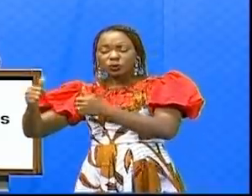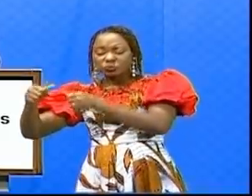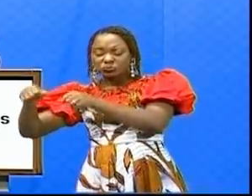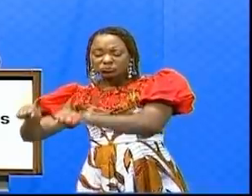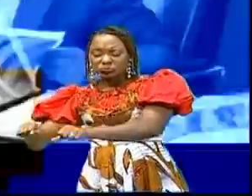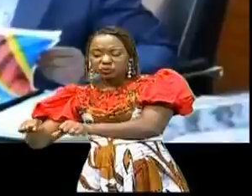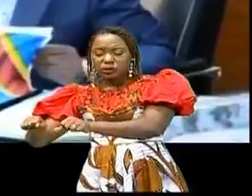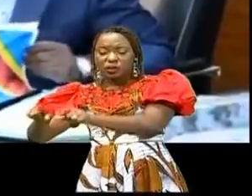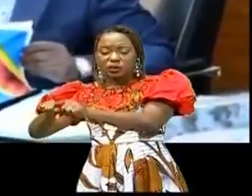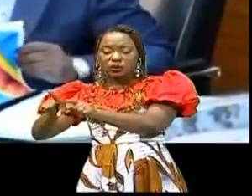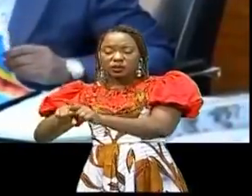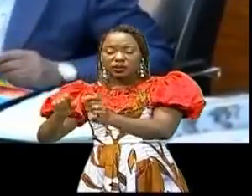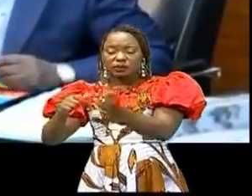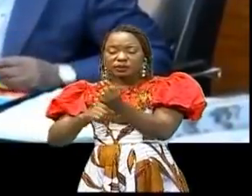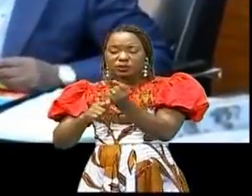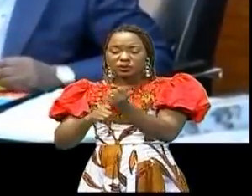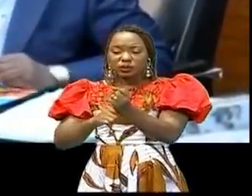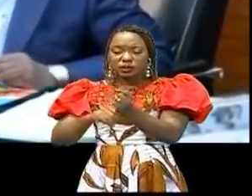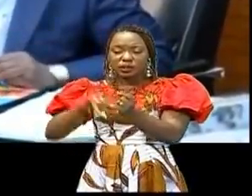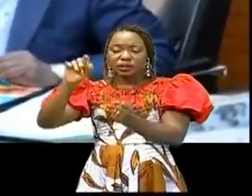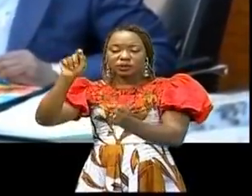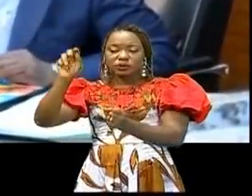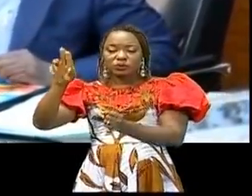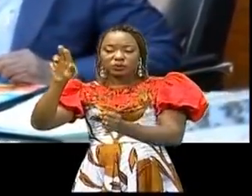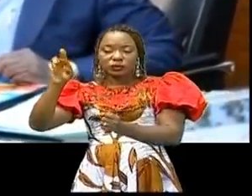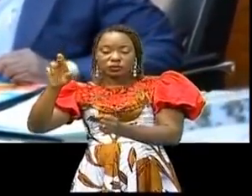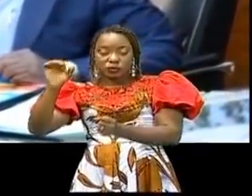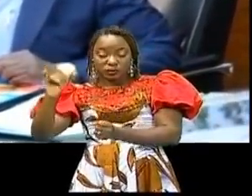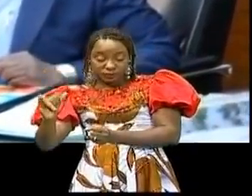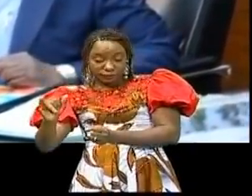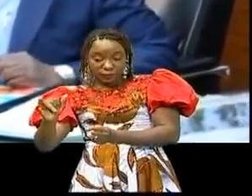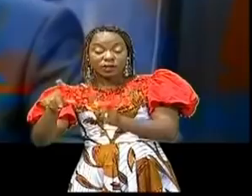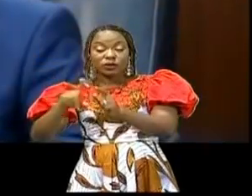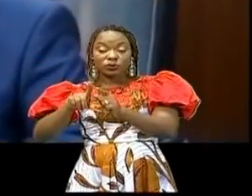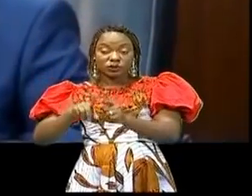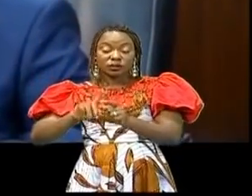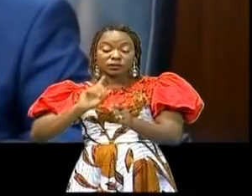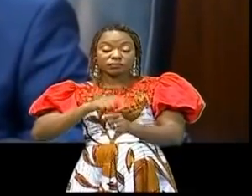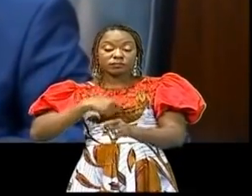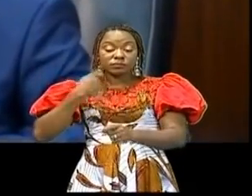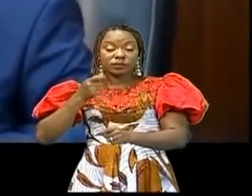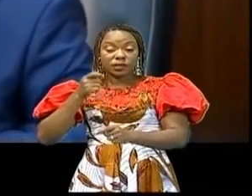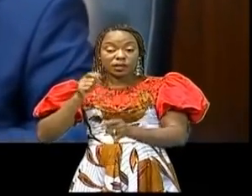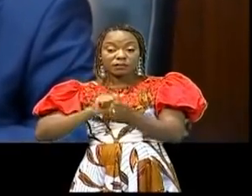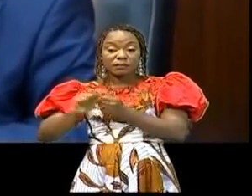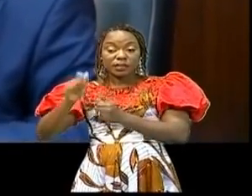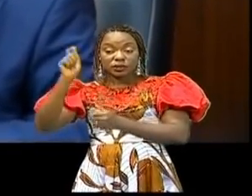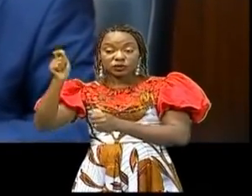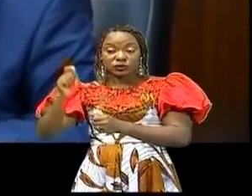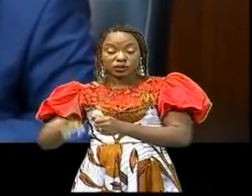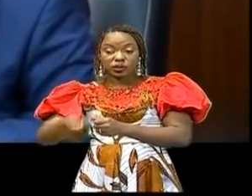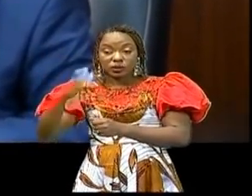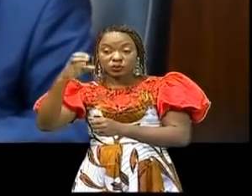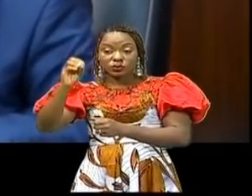Task Force ituriane, avec en tête Thomas Dubanga, jadis pris en otage par le groupe armé Codeco.